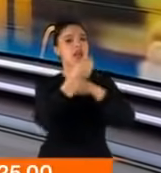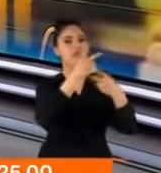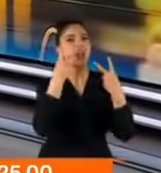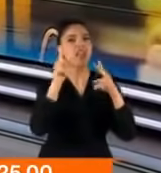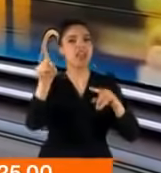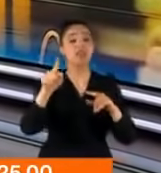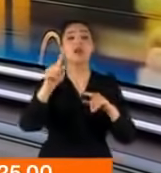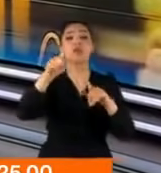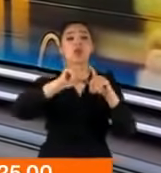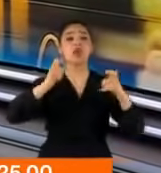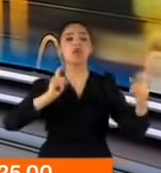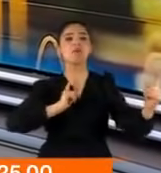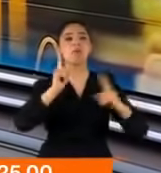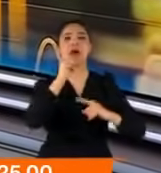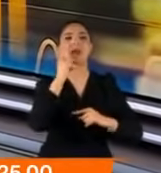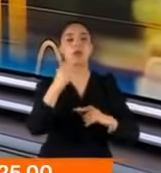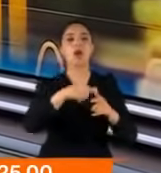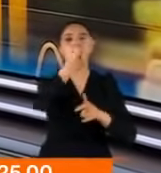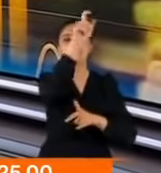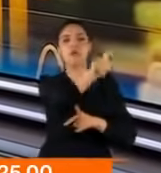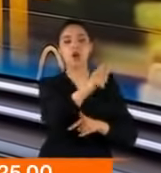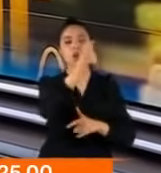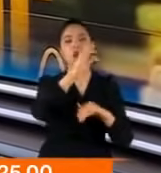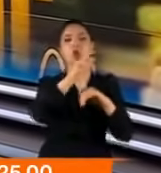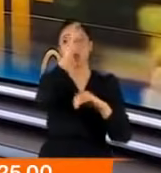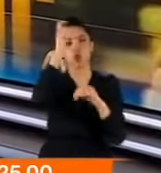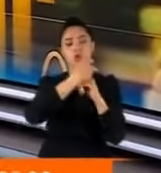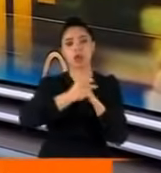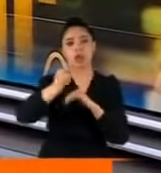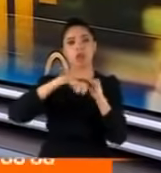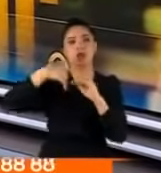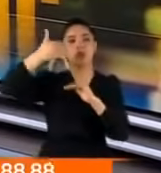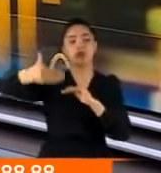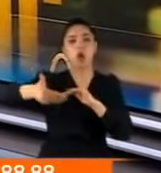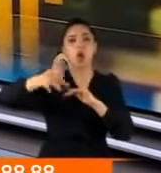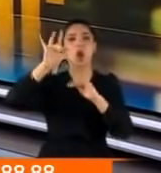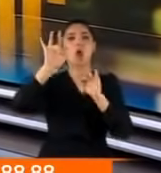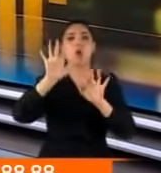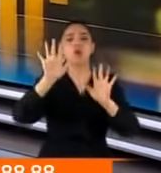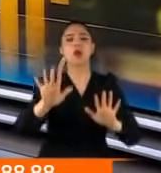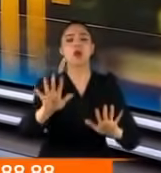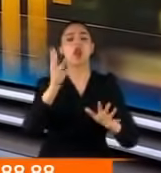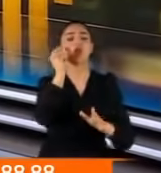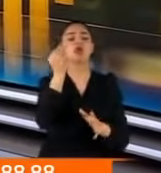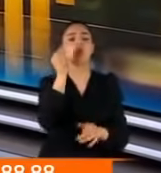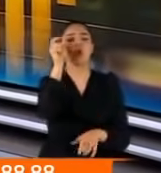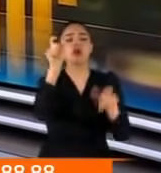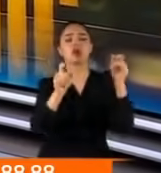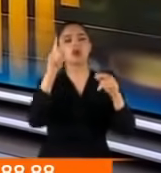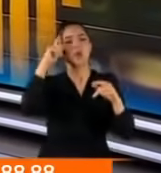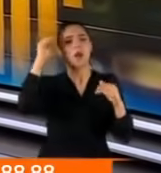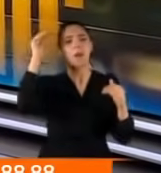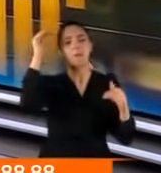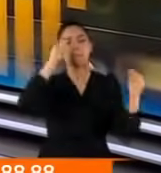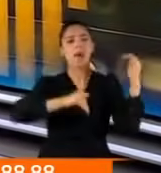asıl gelişme yargı süreciyle ilgili. Faruk Fatih Özer ülkeyi terk ettikten sonra ortada kalan onlarca mağdur soluğu savcılıkta